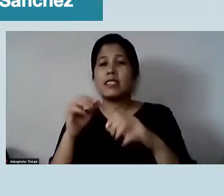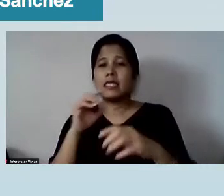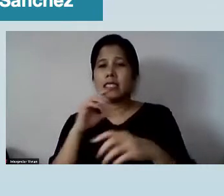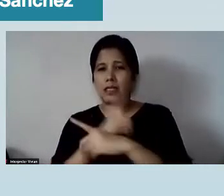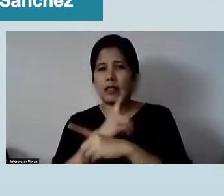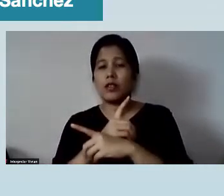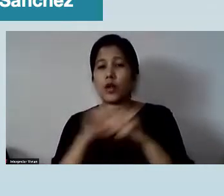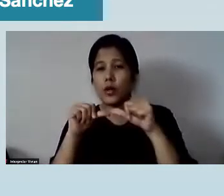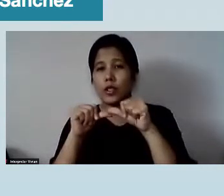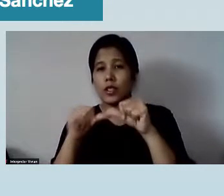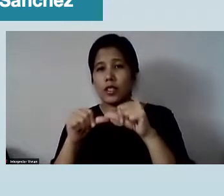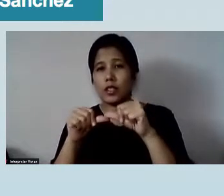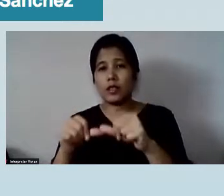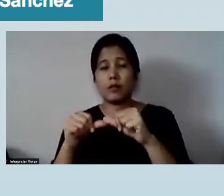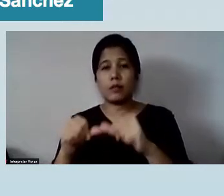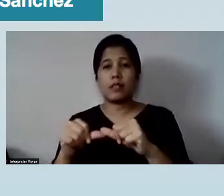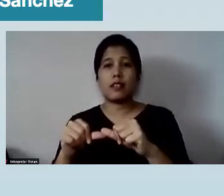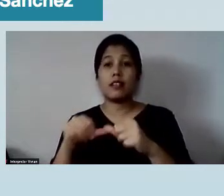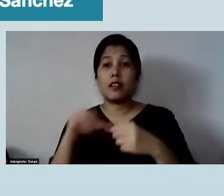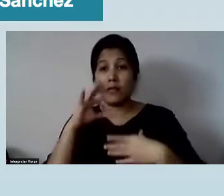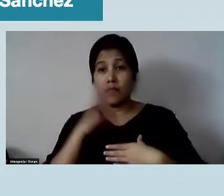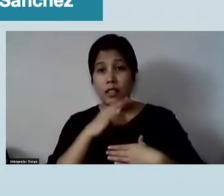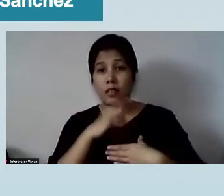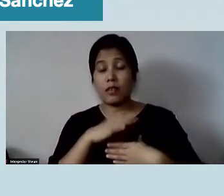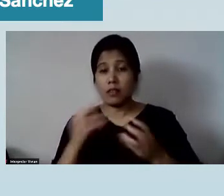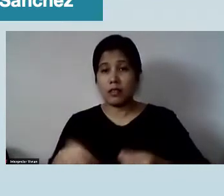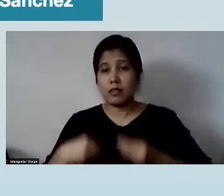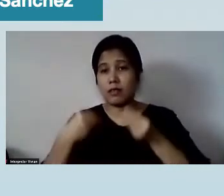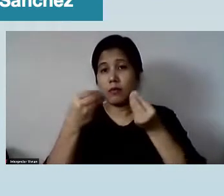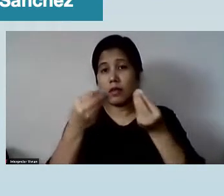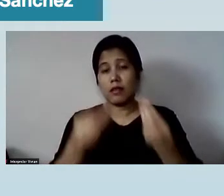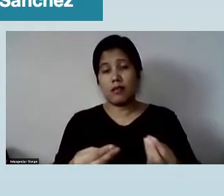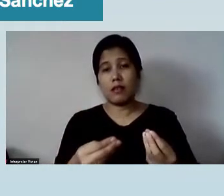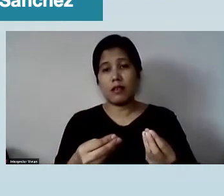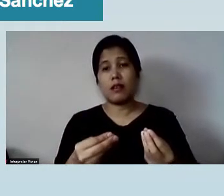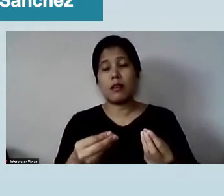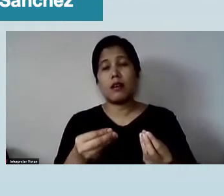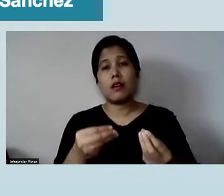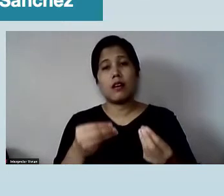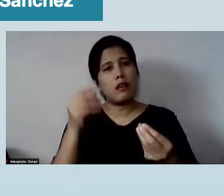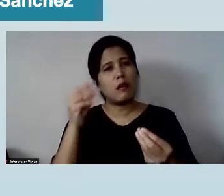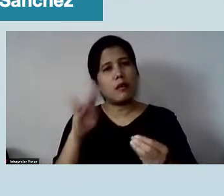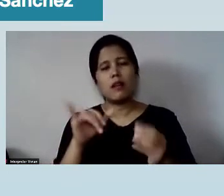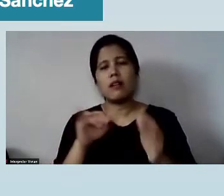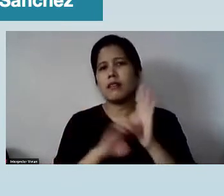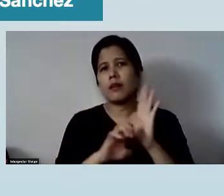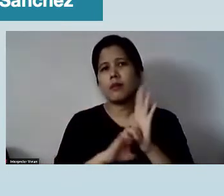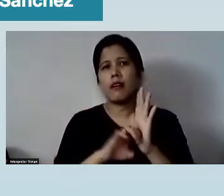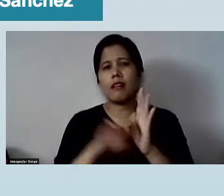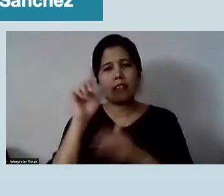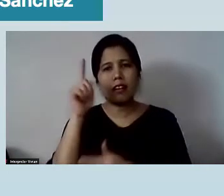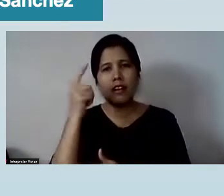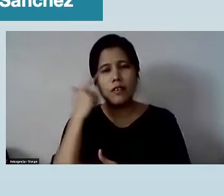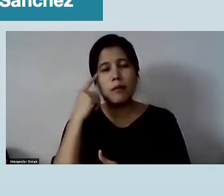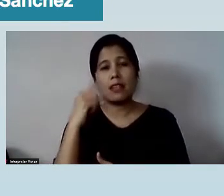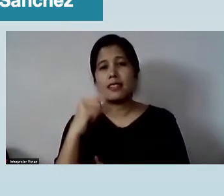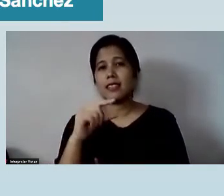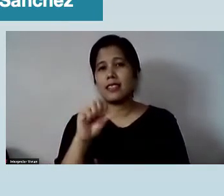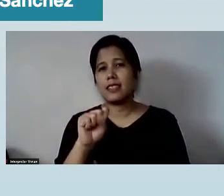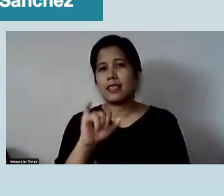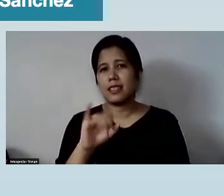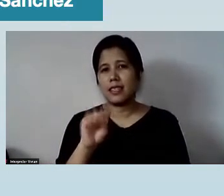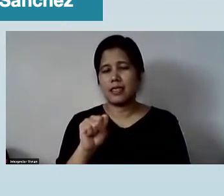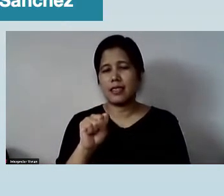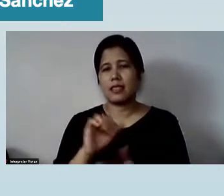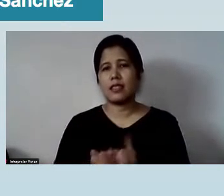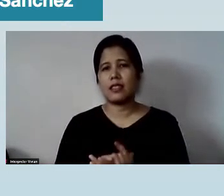mga benefits and privileges that should be provided by, for example, taga-gobyerno ka, GSIS. Meron pa